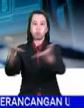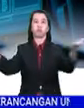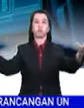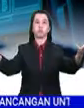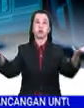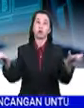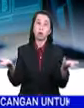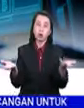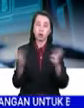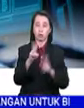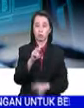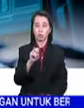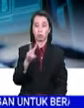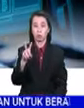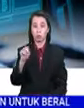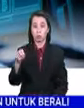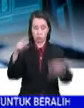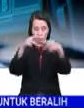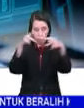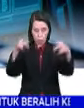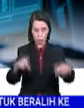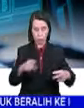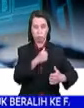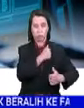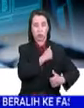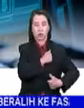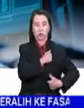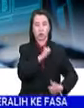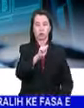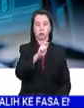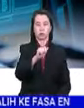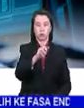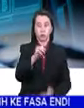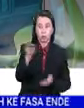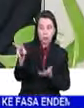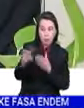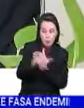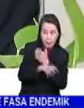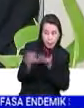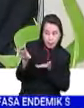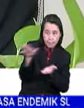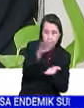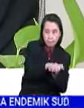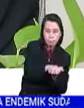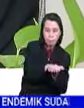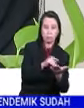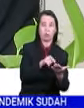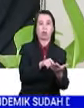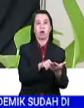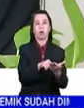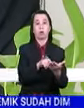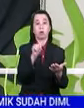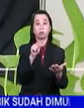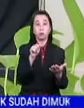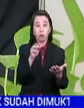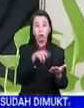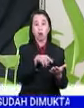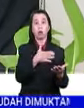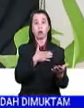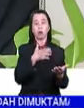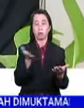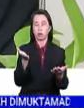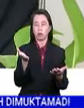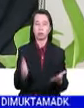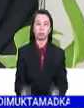pada tahun 2020, portal rasmi Angkatan Tentera Malaysia ATM pula digodam. Histori lah ataupun sejarah